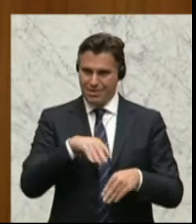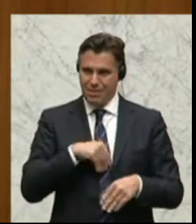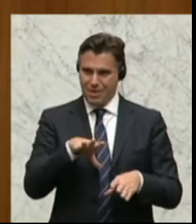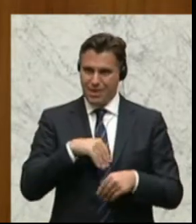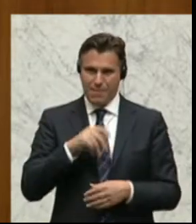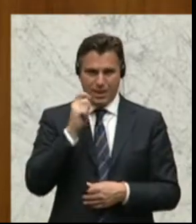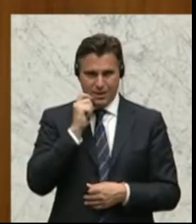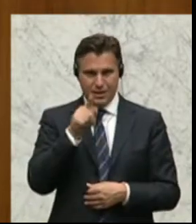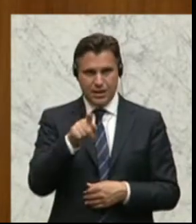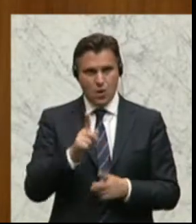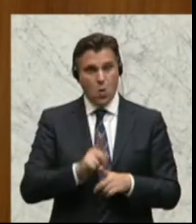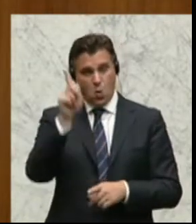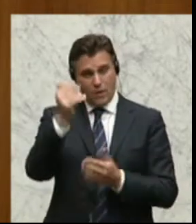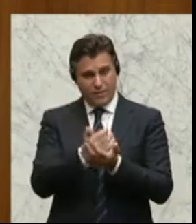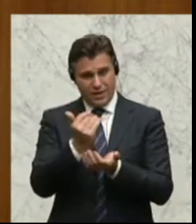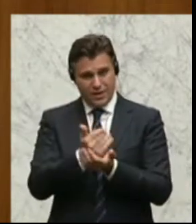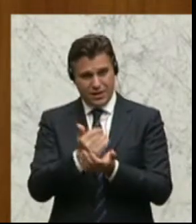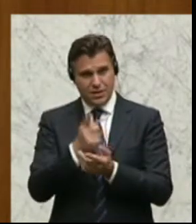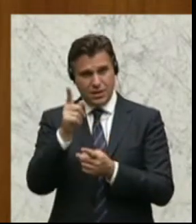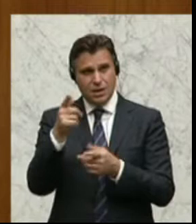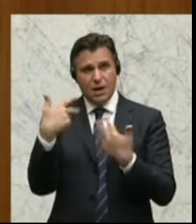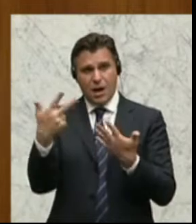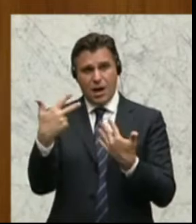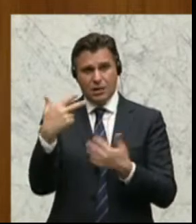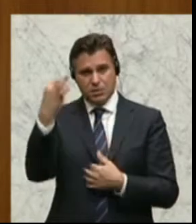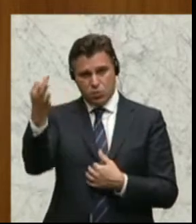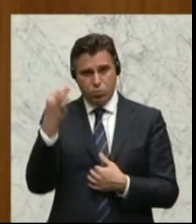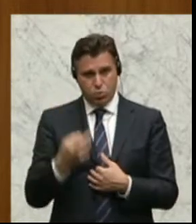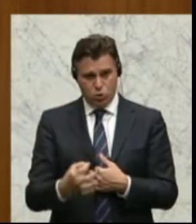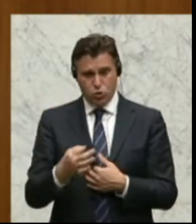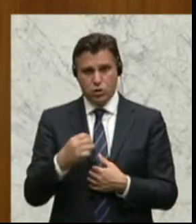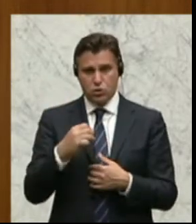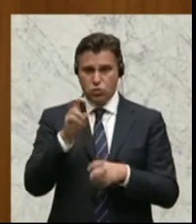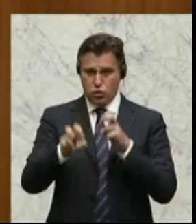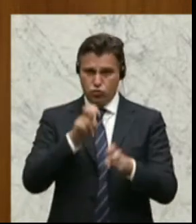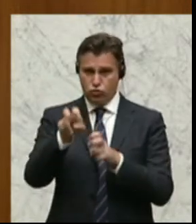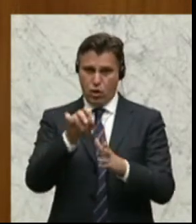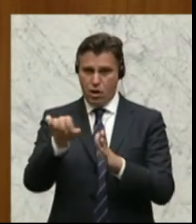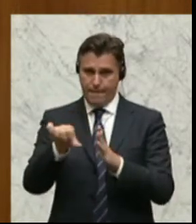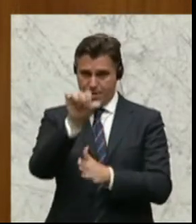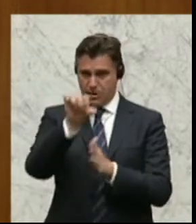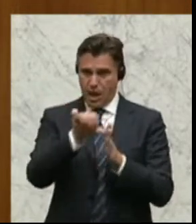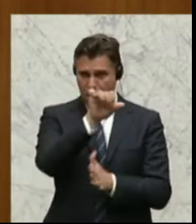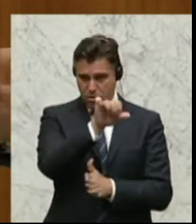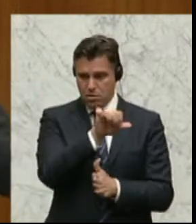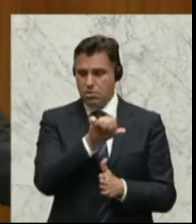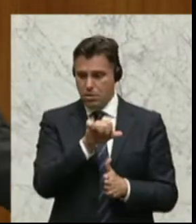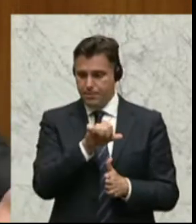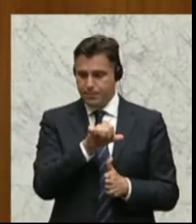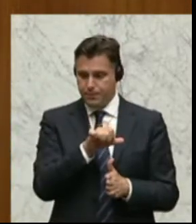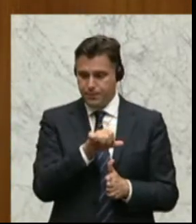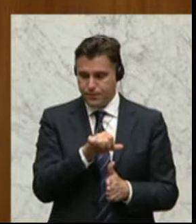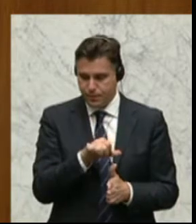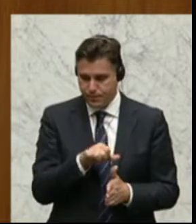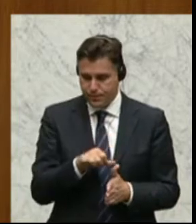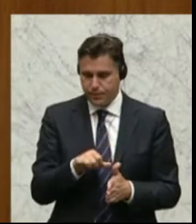Einkommen 80% des gesamten Lohnsteueraufkommens erbringen, dann sehen wir auf der anderen Seite, dass